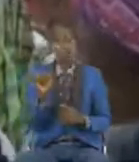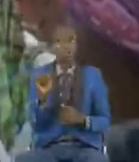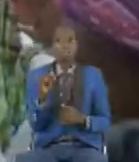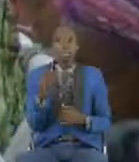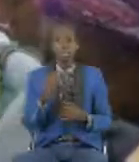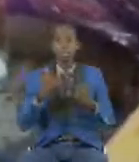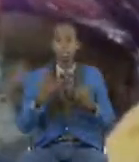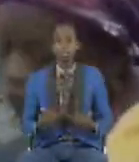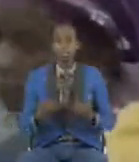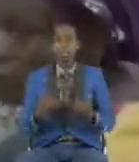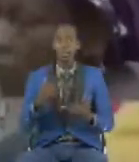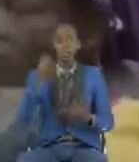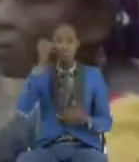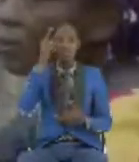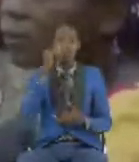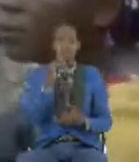troisième sous-élément,